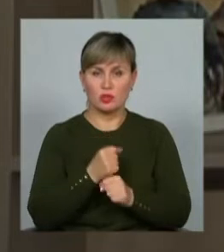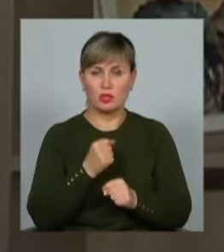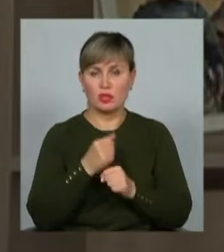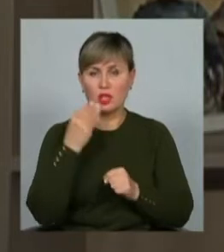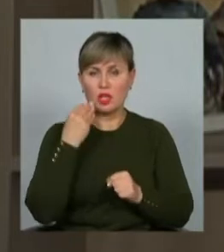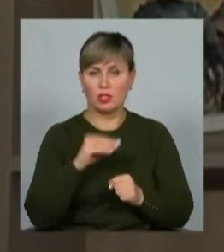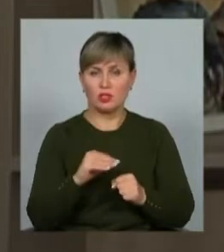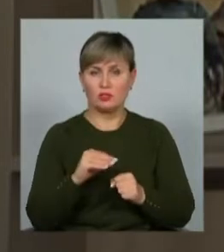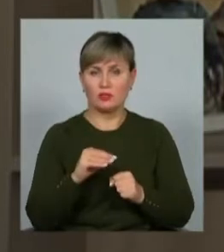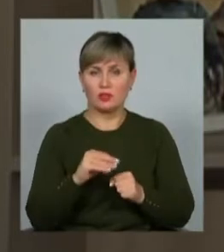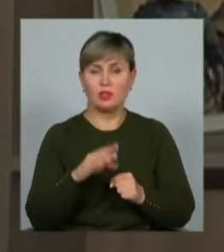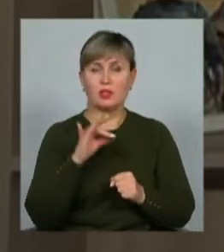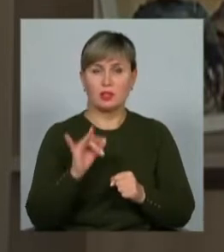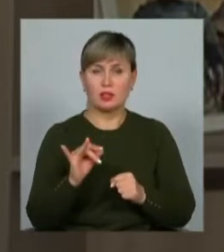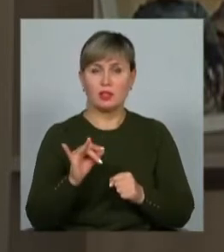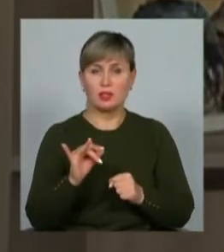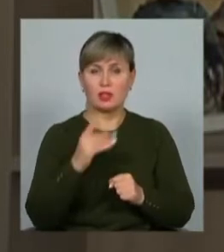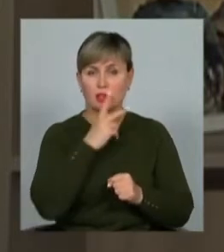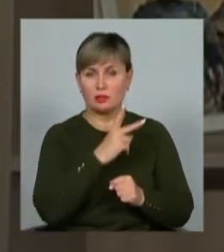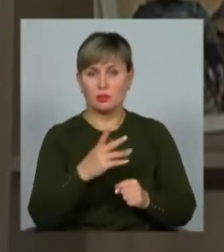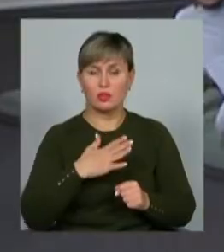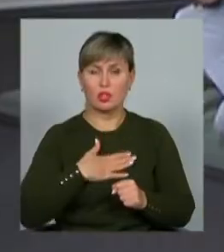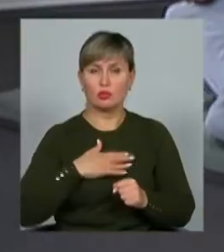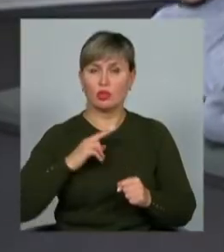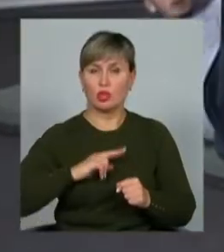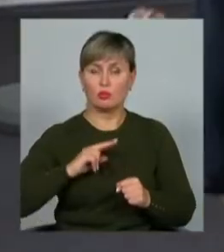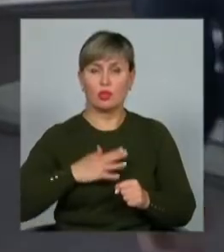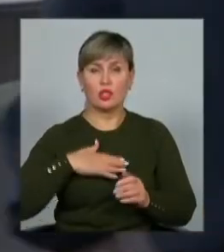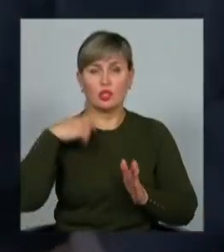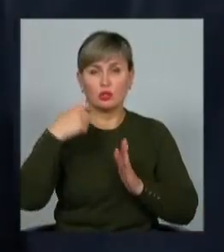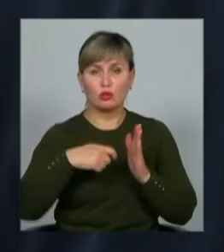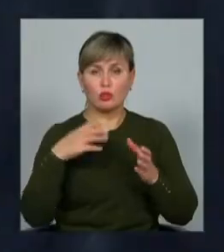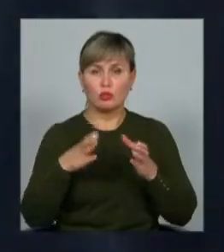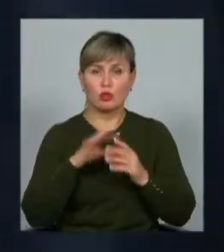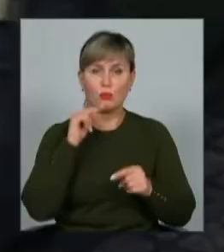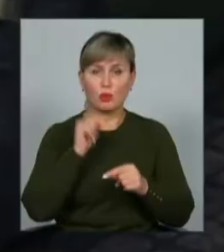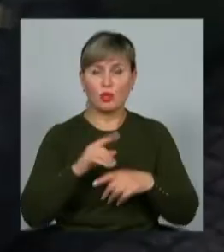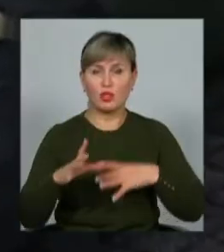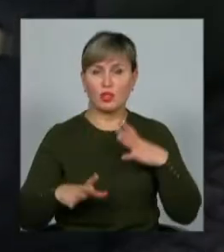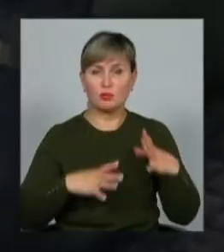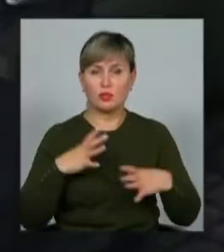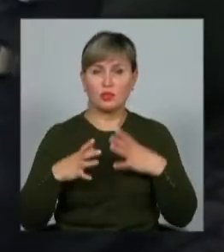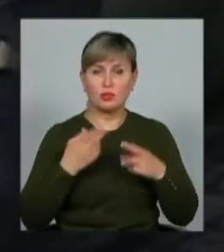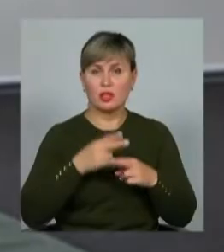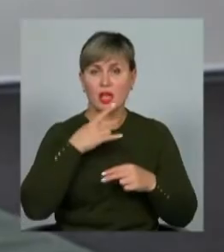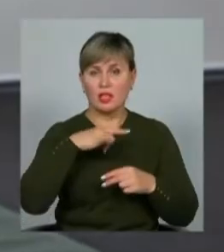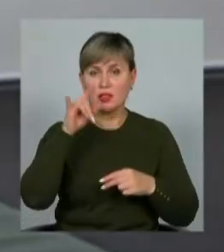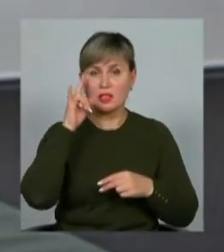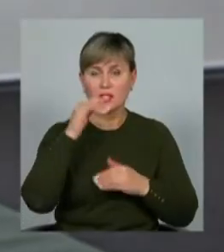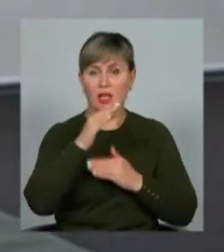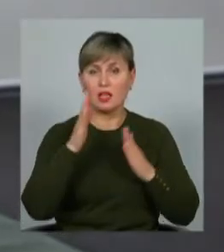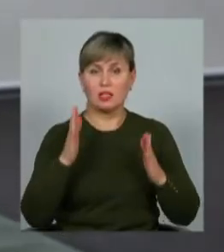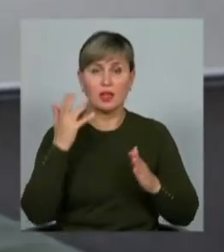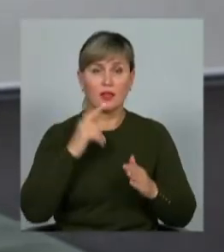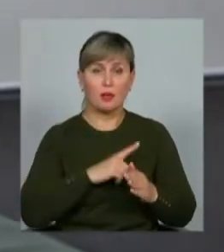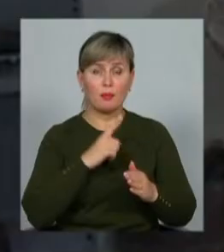качественно. И вот оценили нашу работу. Наша съемочная группа попала на репетицию очередной казахстанской картины, когда